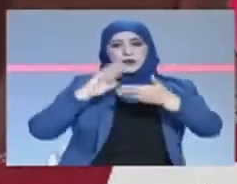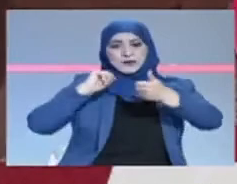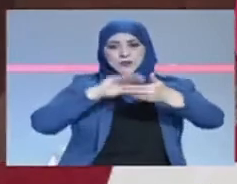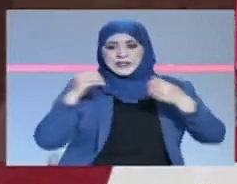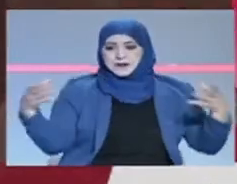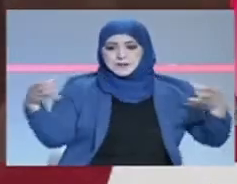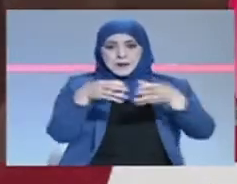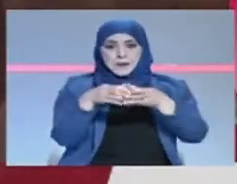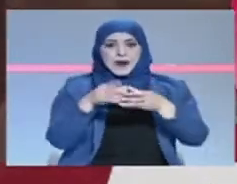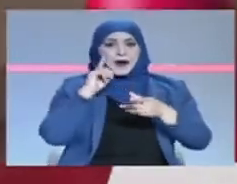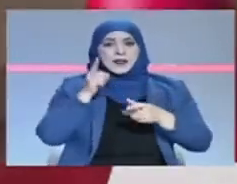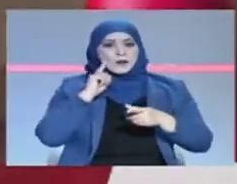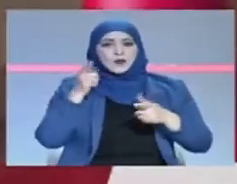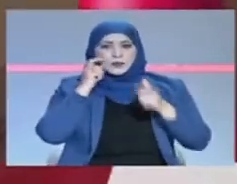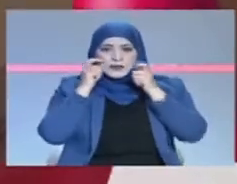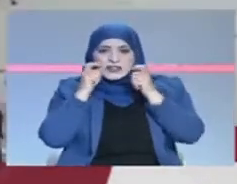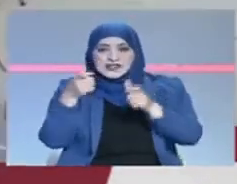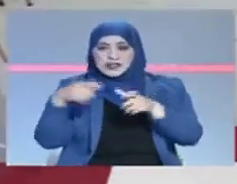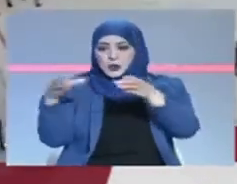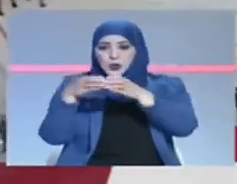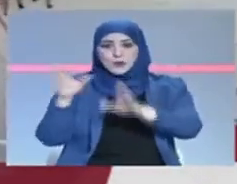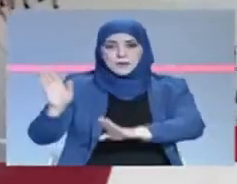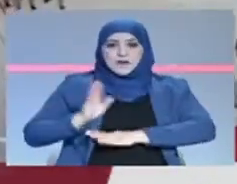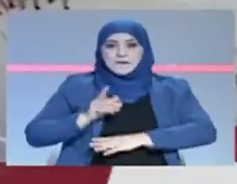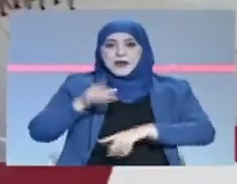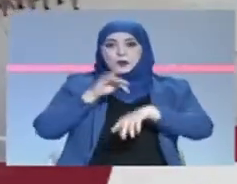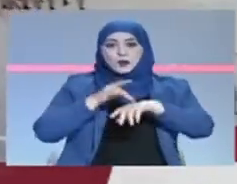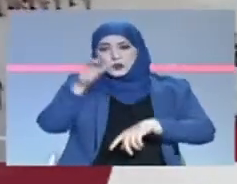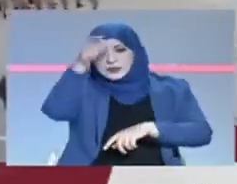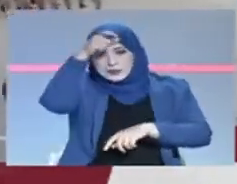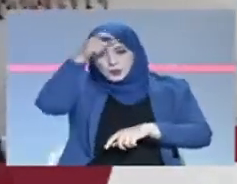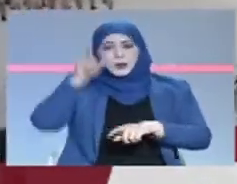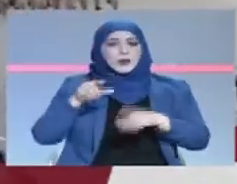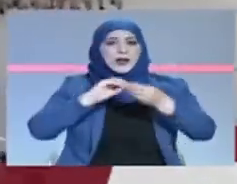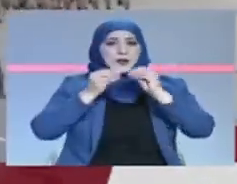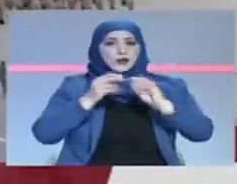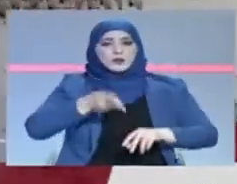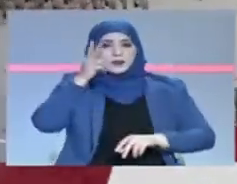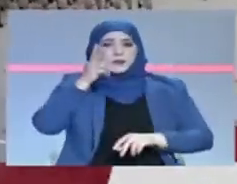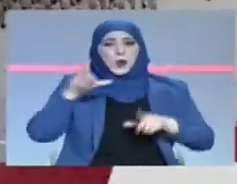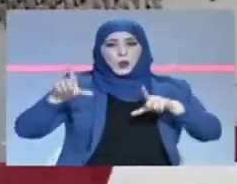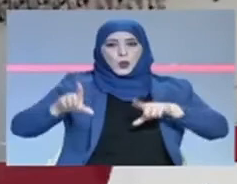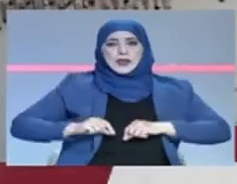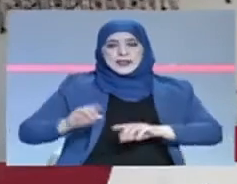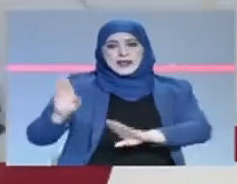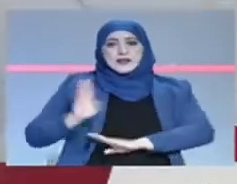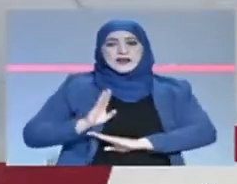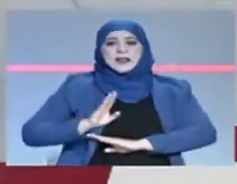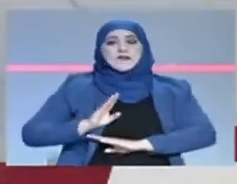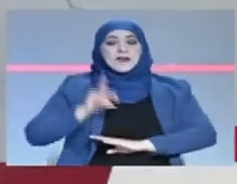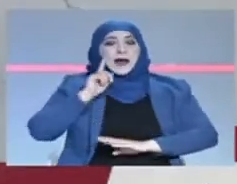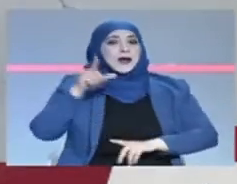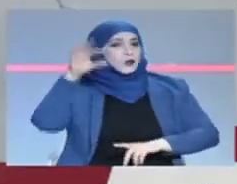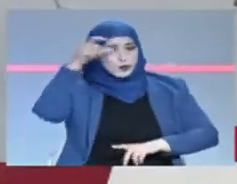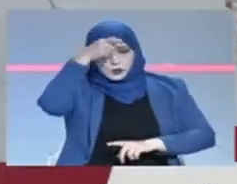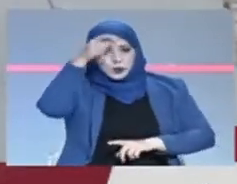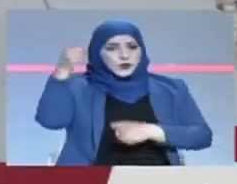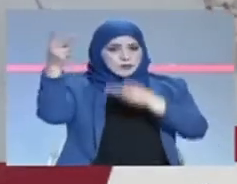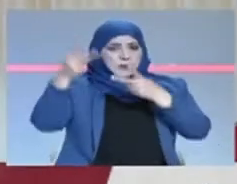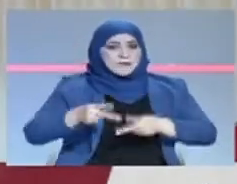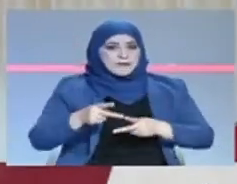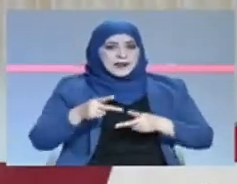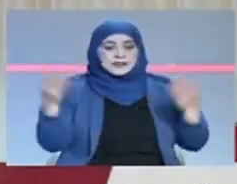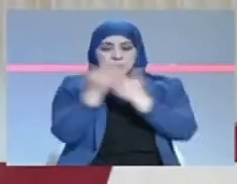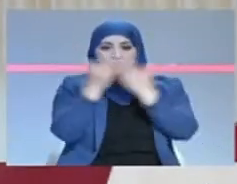أي محاولة لتحرك قواته. زمنيا الزيارة غير المعلنة لوزير الدفاع التركي تأتي بعيد دعوة خليفة حفتر